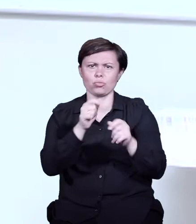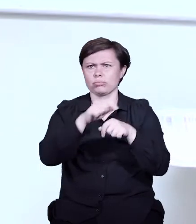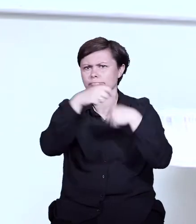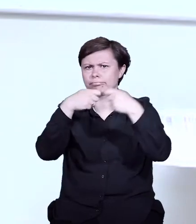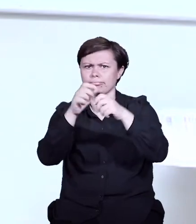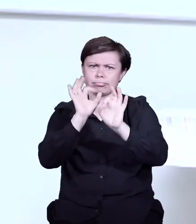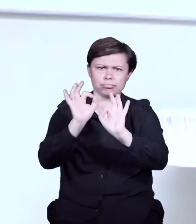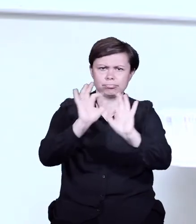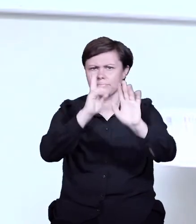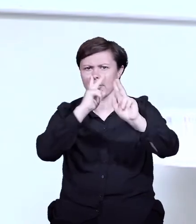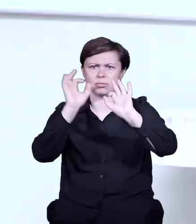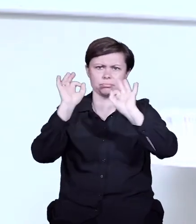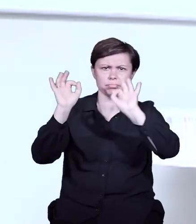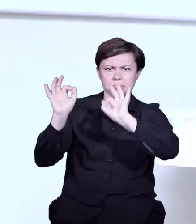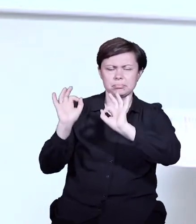wyprowadzony.